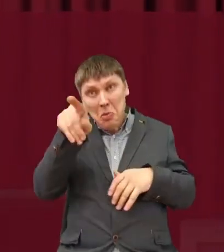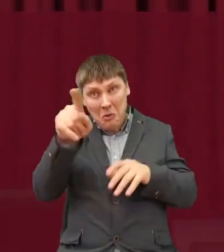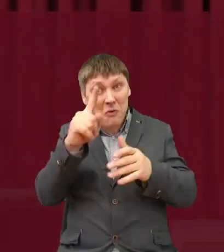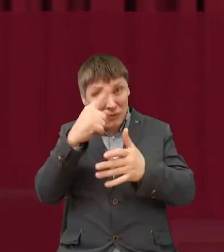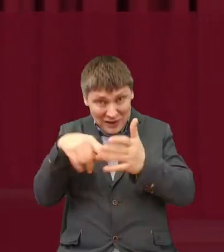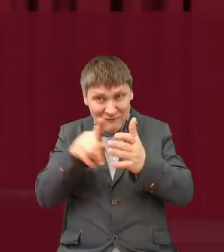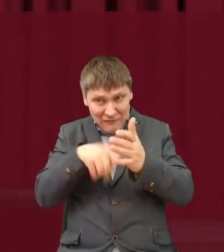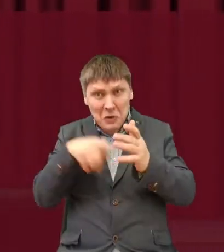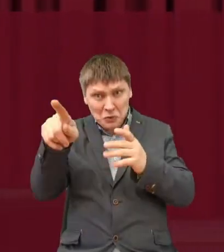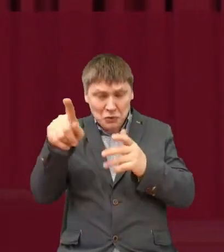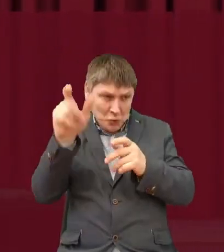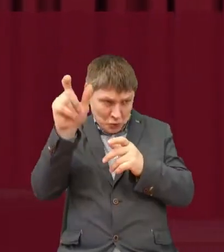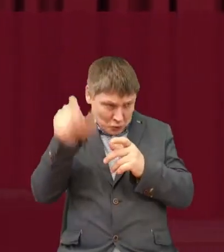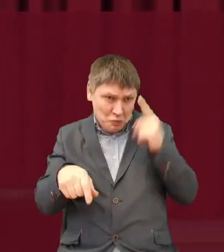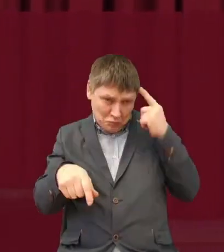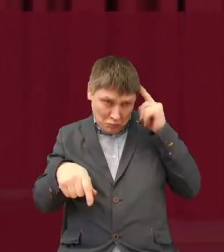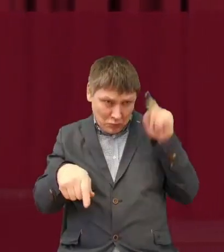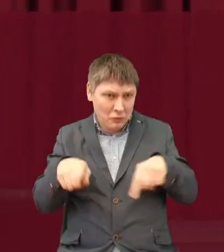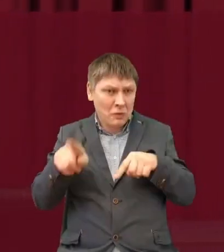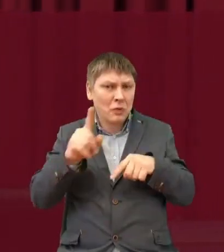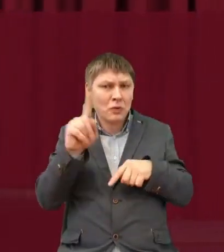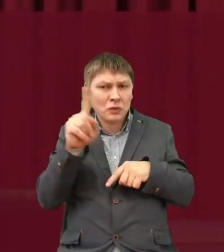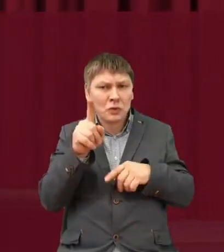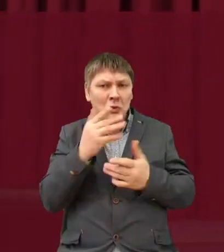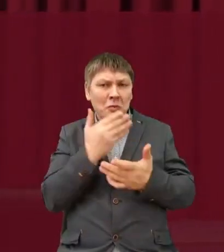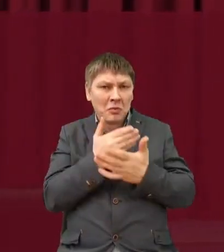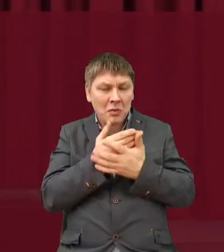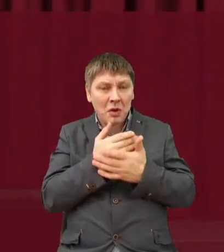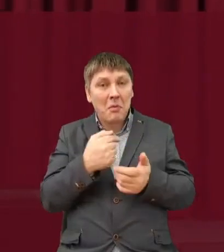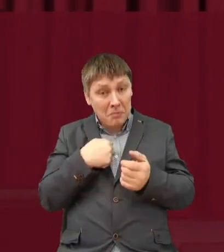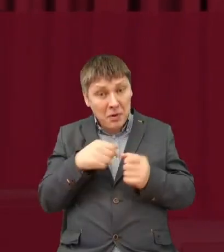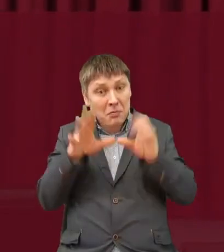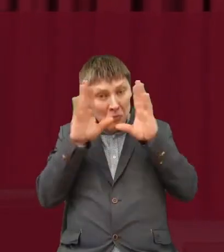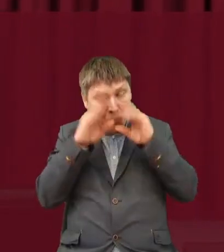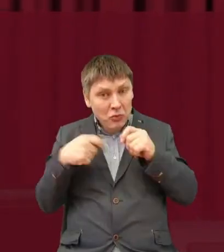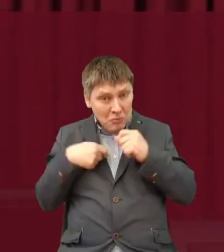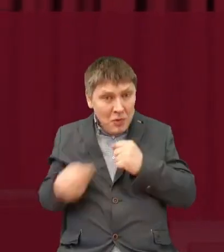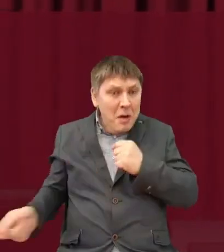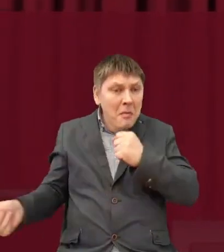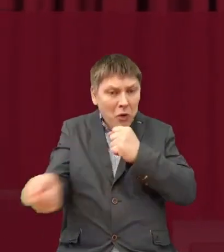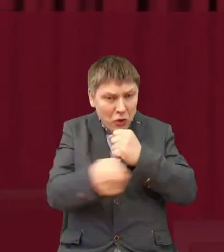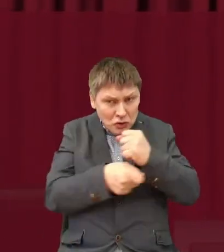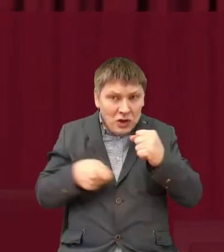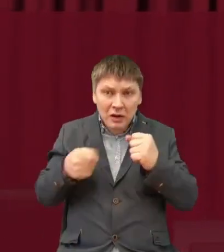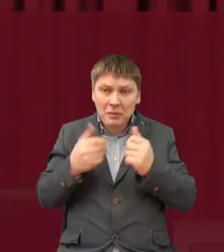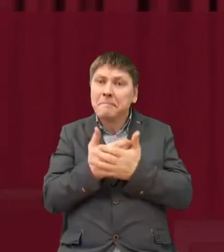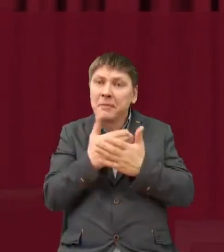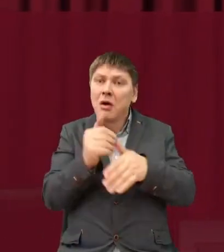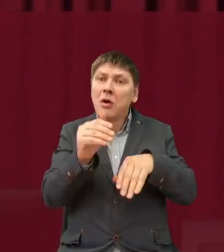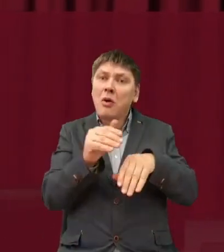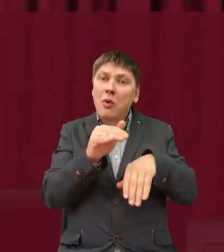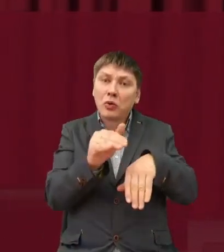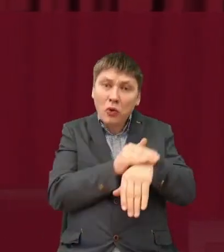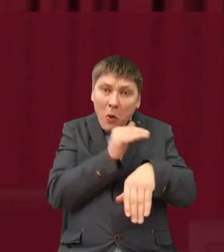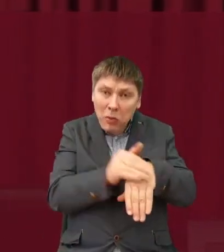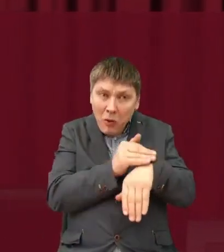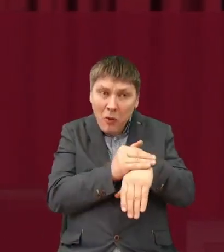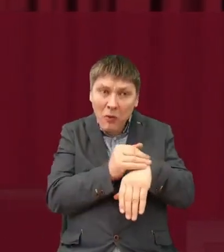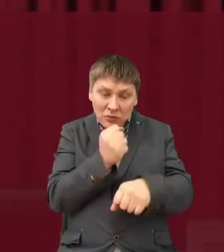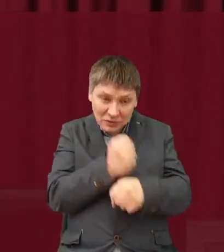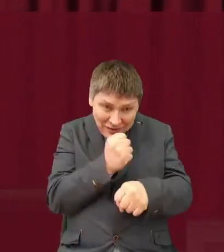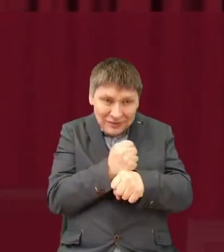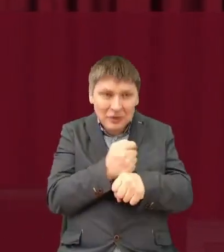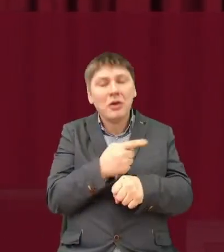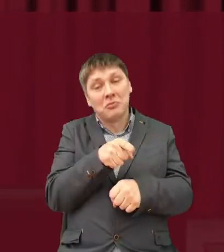пословиц и поговорок которые говорят о том что мы ждем то что мы сеем делая добро жди добра говорят